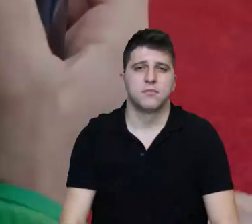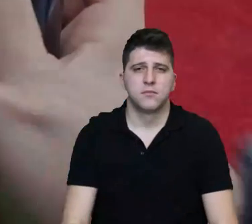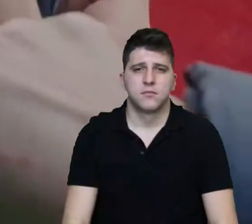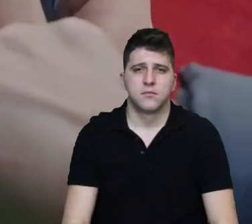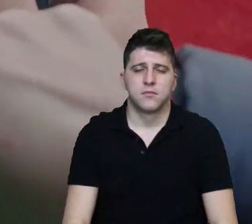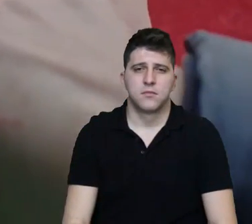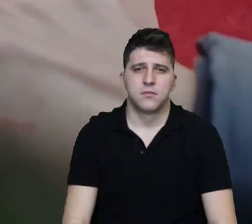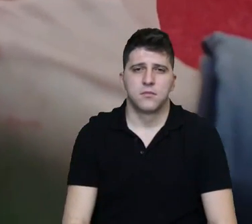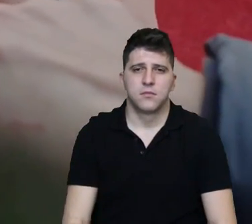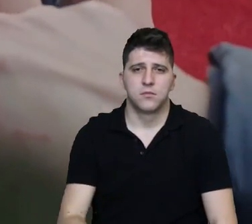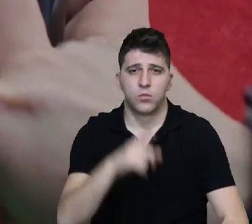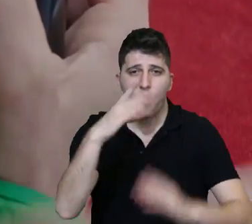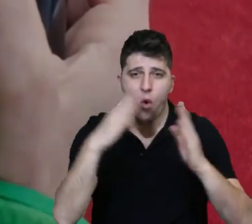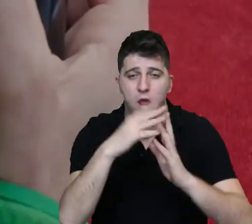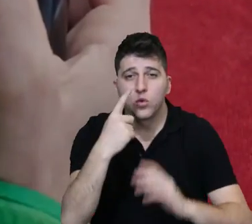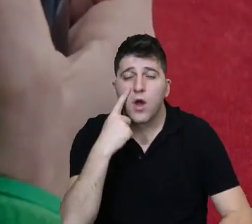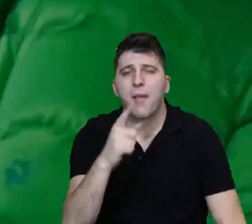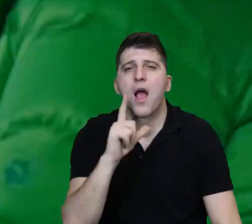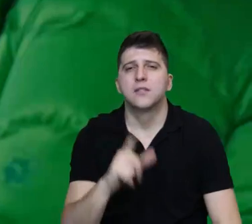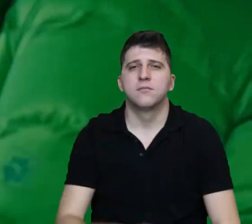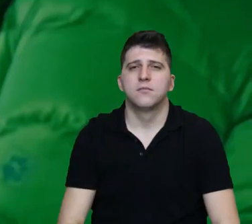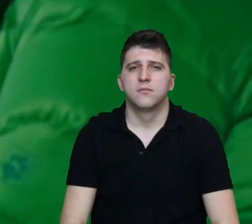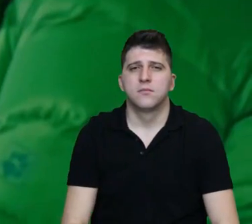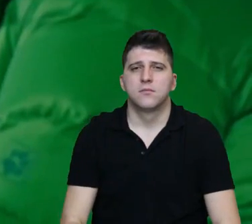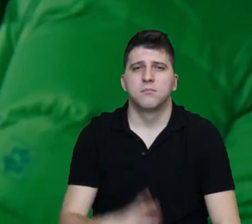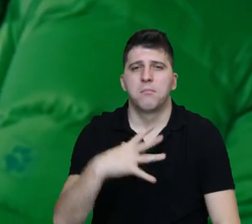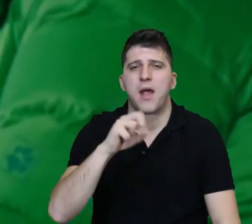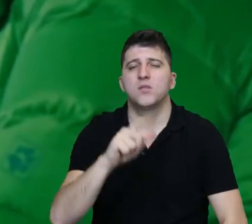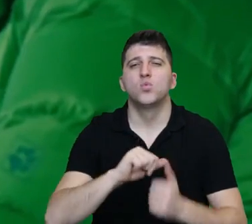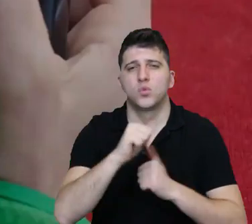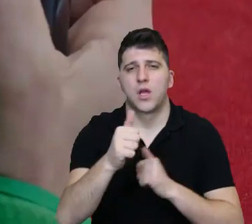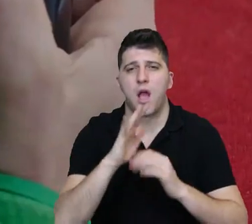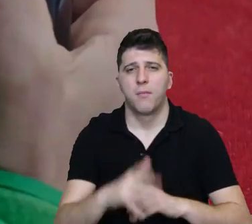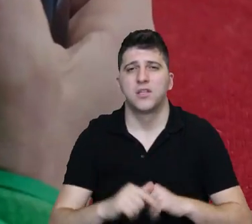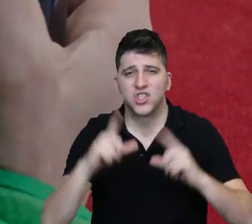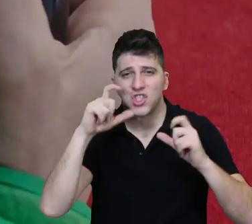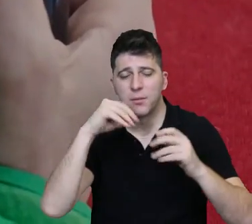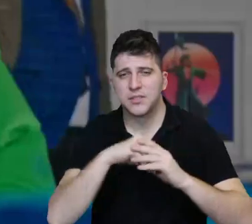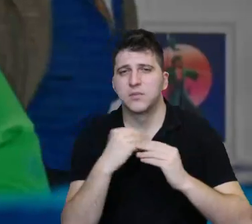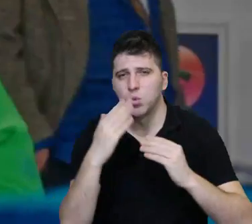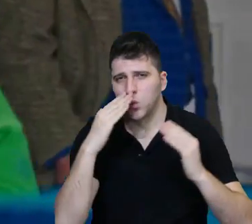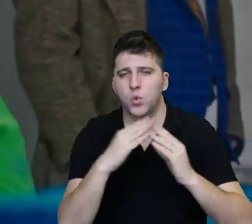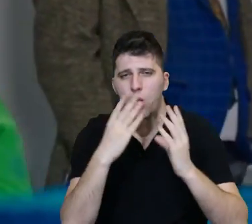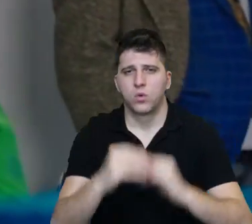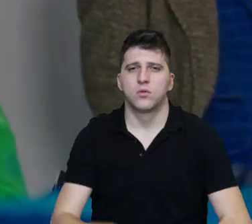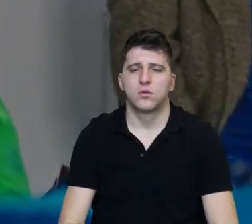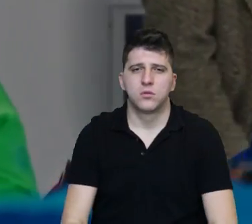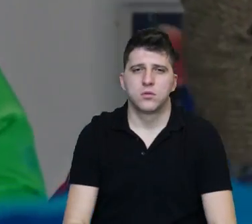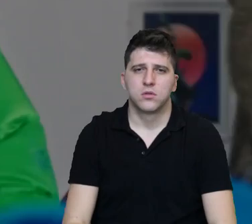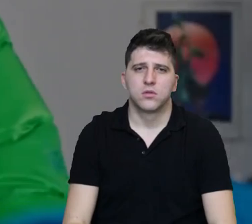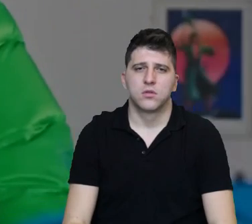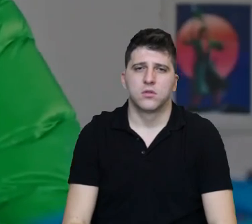bakıyor. Şu konağı da bir görmek lazım. Merkez uzak ama çekim için iyi olabilir. Yaşar onları